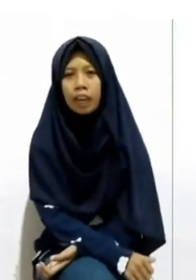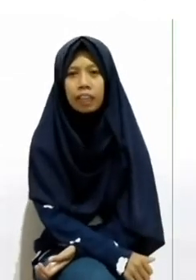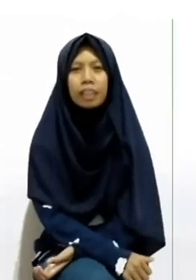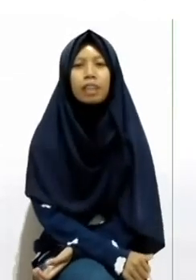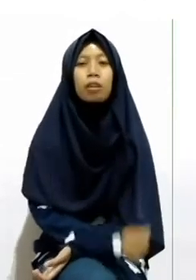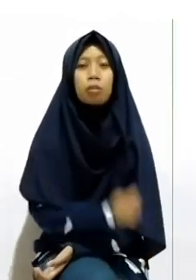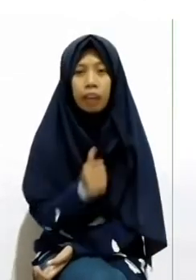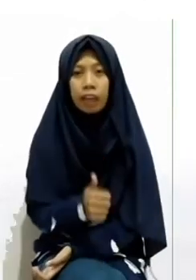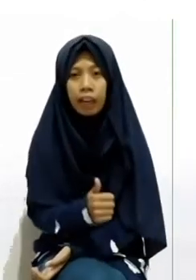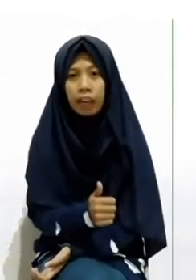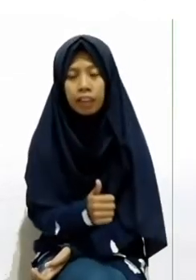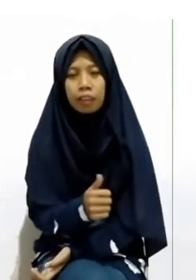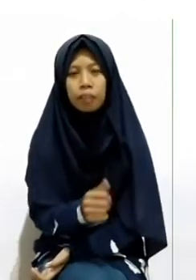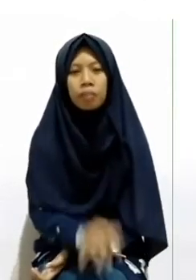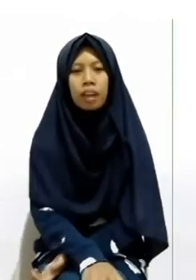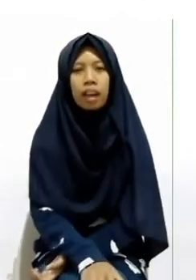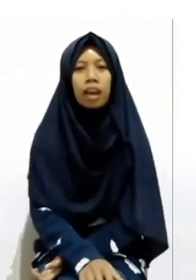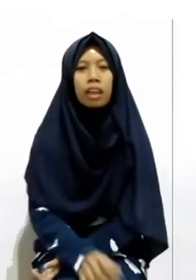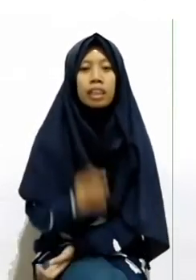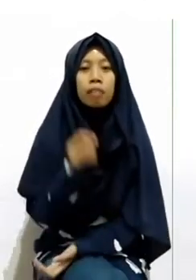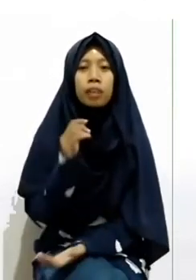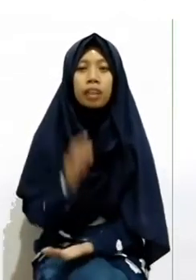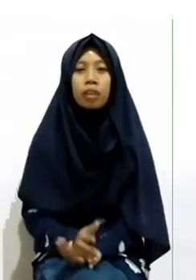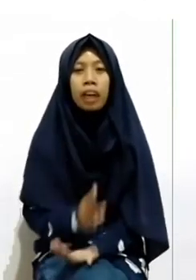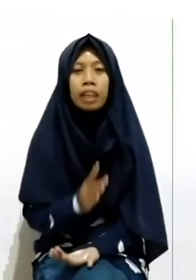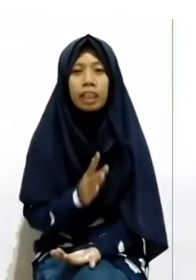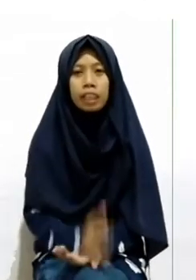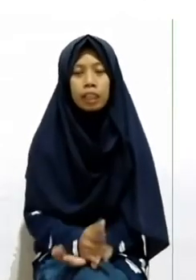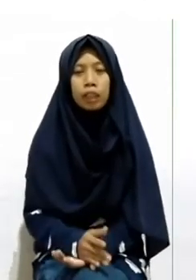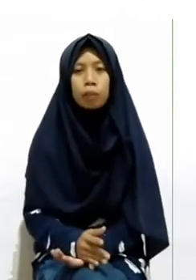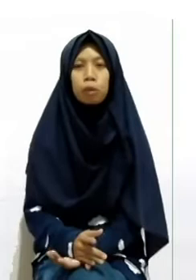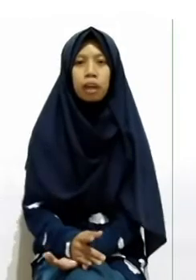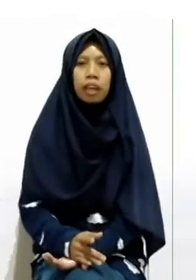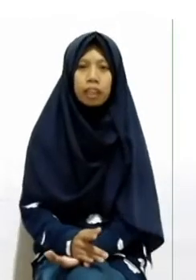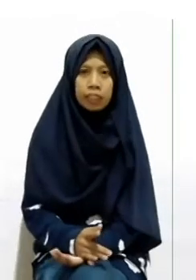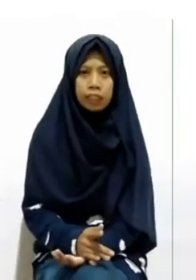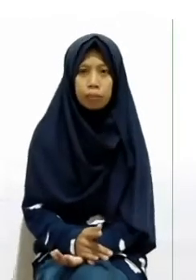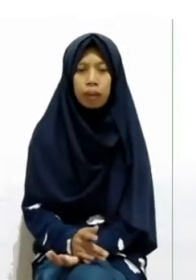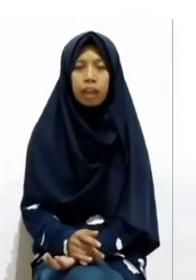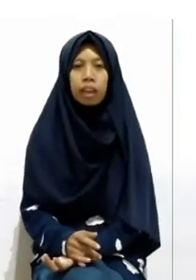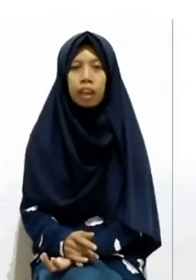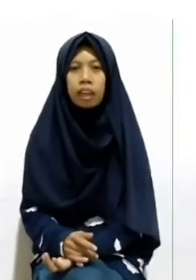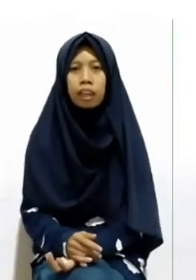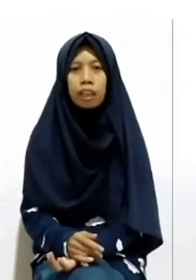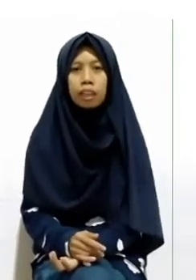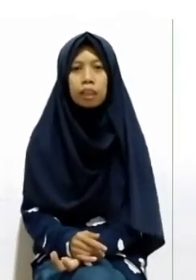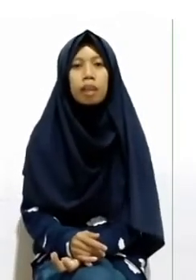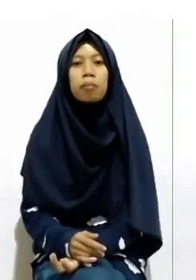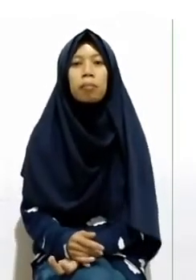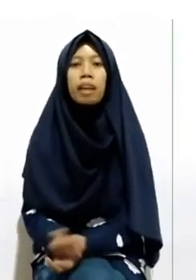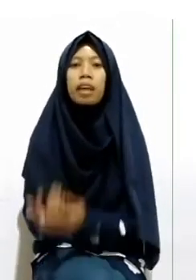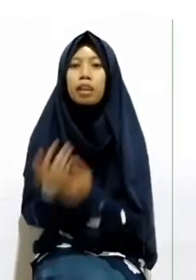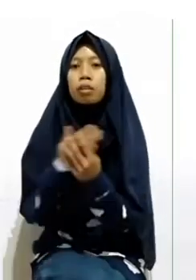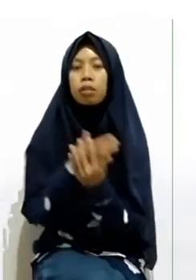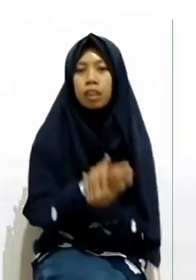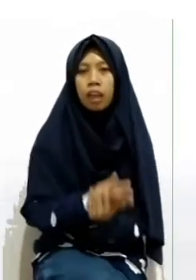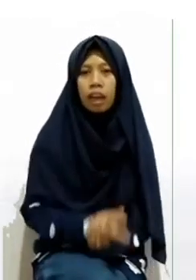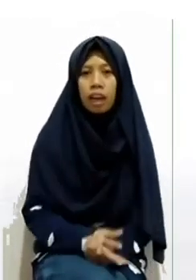Alhamdulillah udah kan Nah video kali ini gunain akan